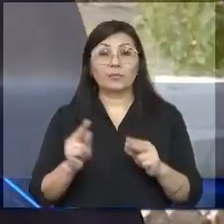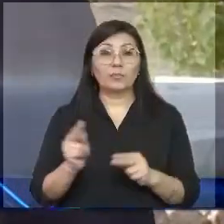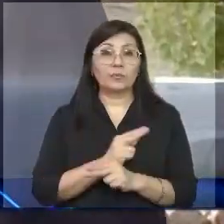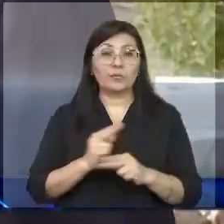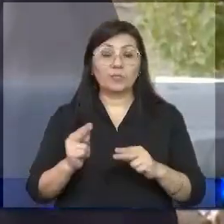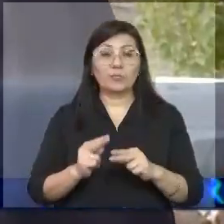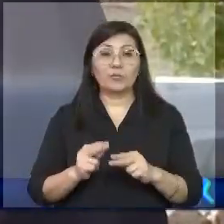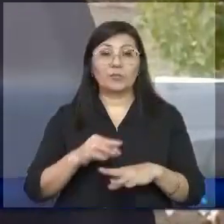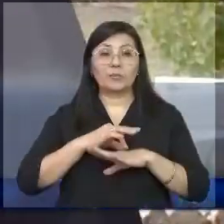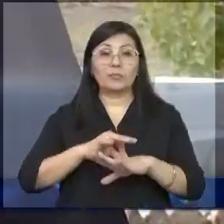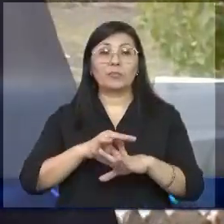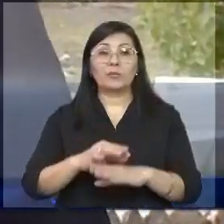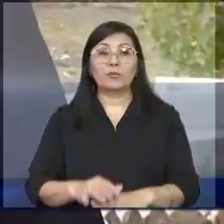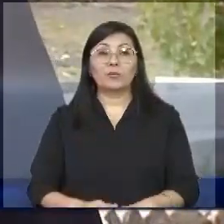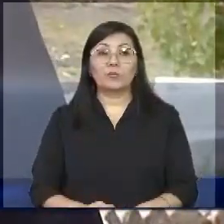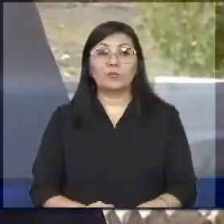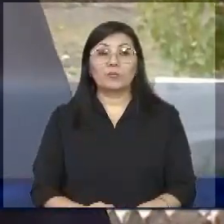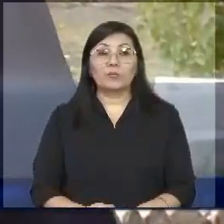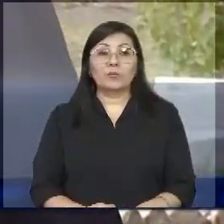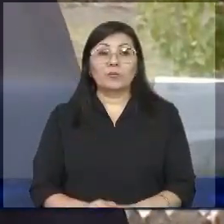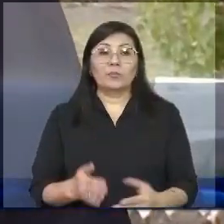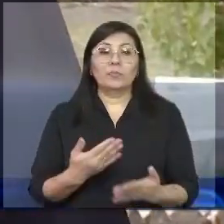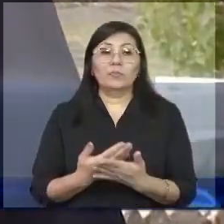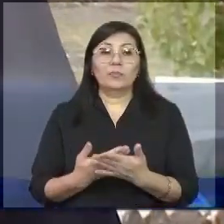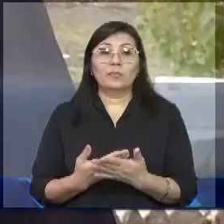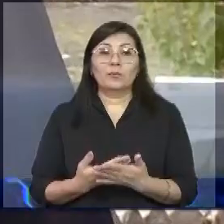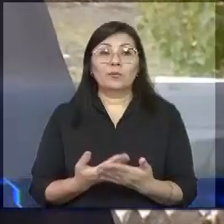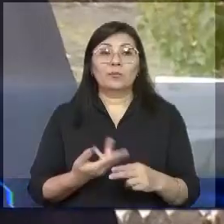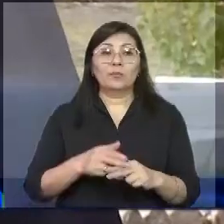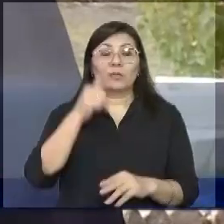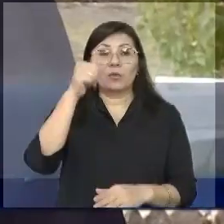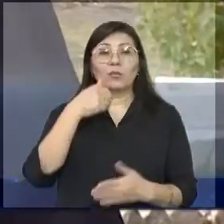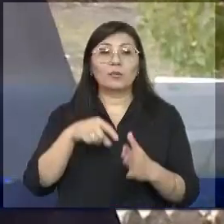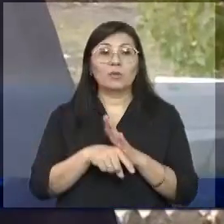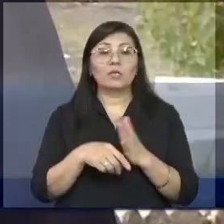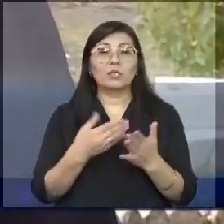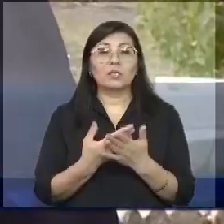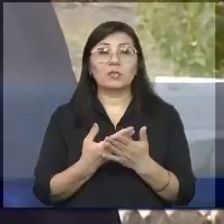күрделі жөндеулер жүргізіліп жатыр. Атап айтқан кезде, биыл ағымдағы жылдың ішінде